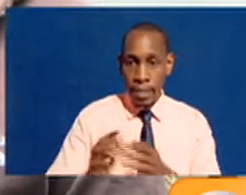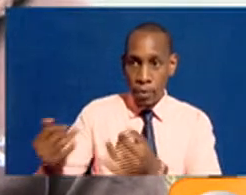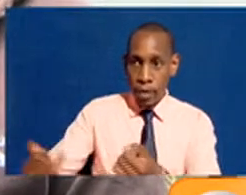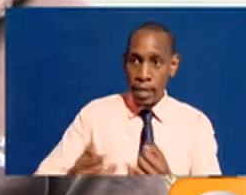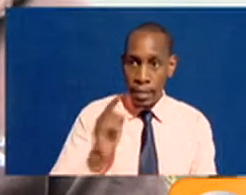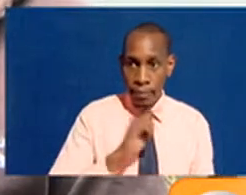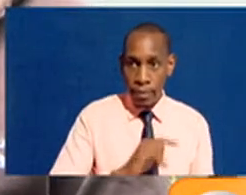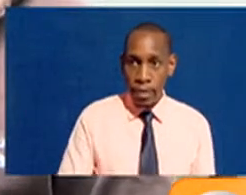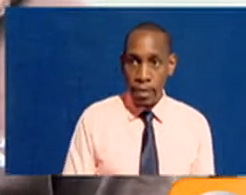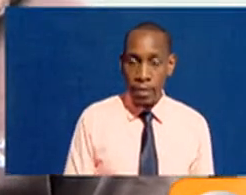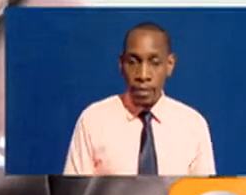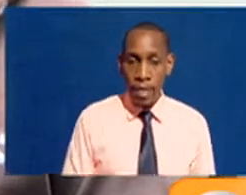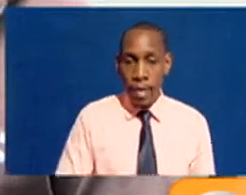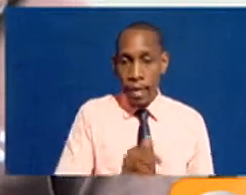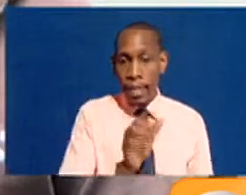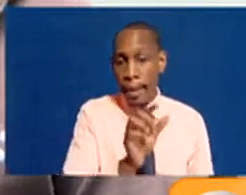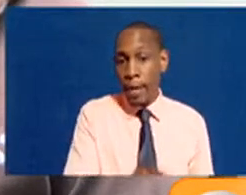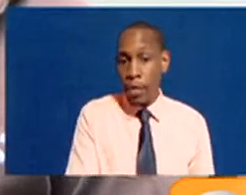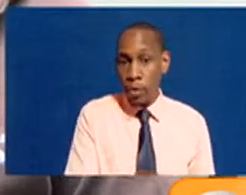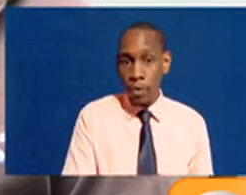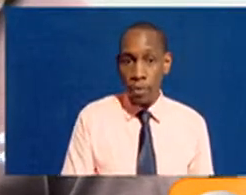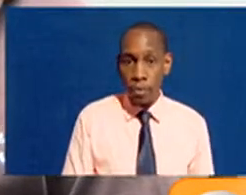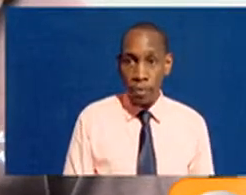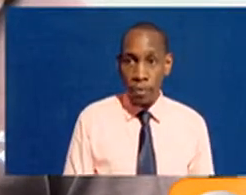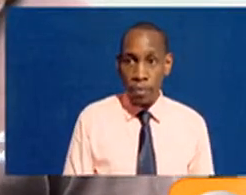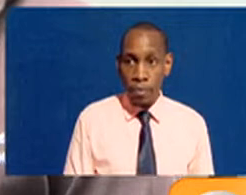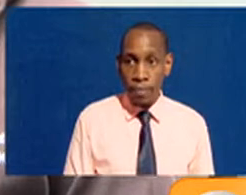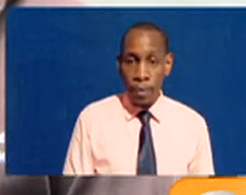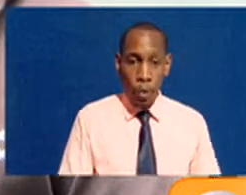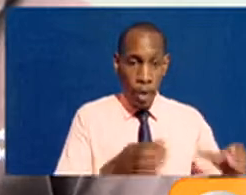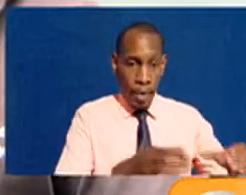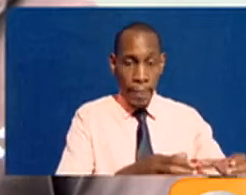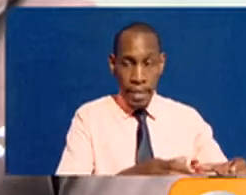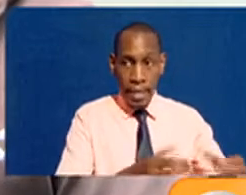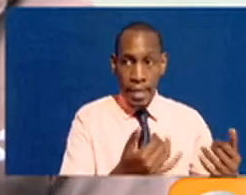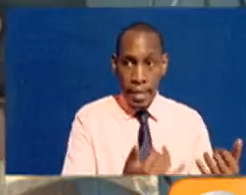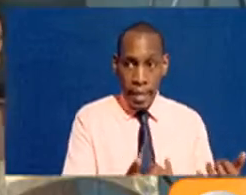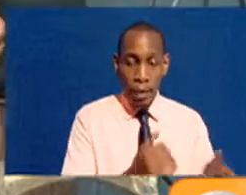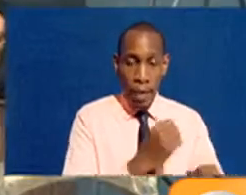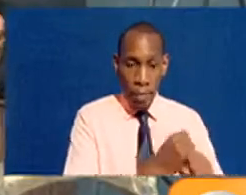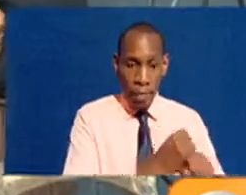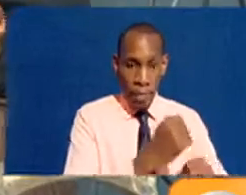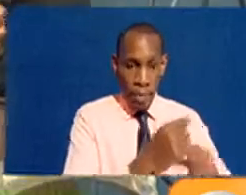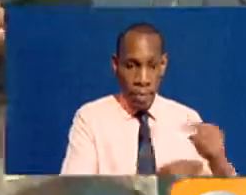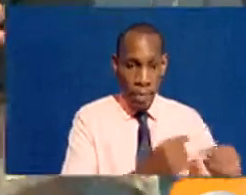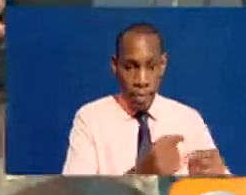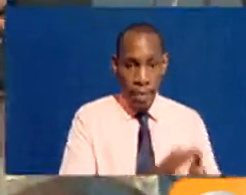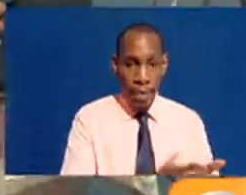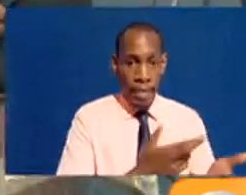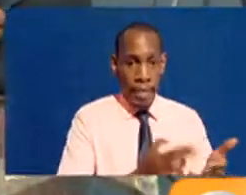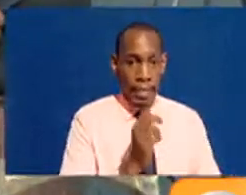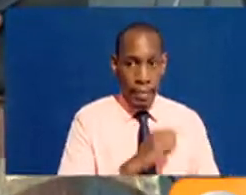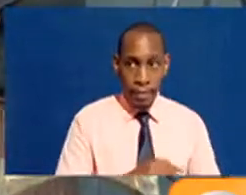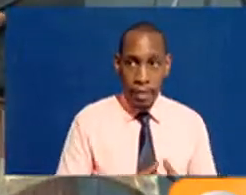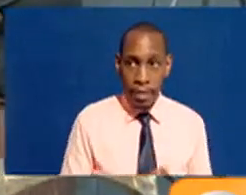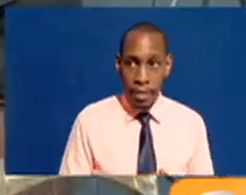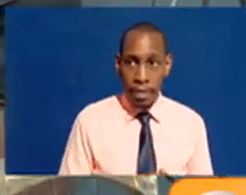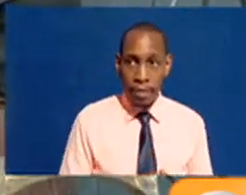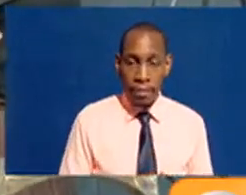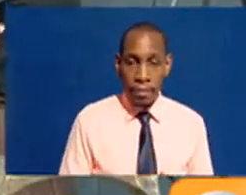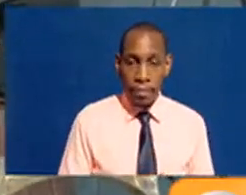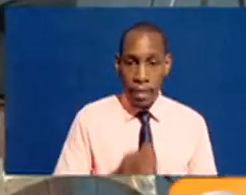introduced na mwenye nilikuwa nime azini kwa kampuni yenye nilikuwa sasa niko. Nika register.